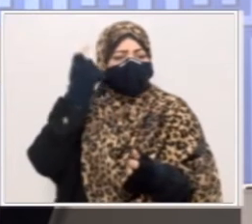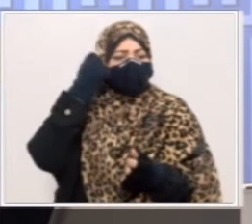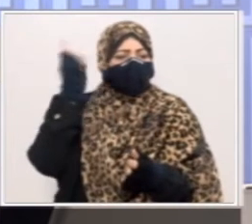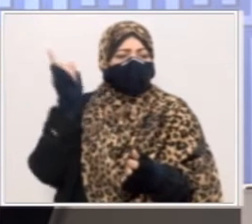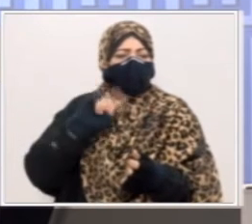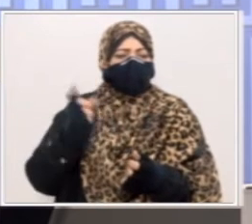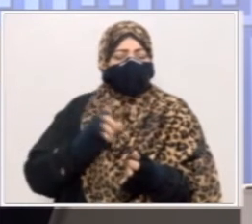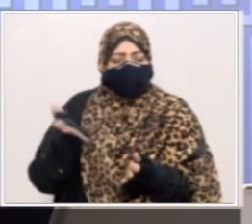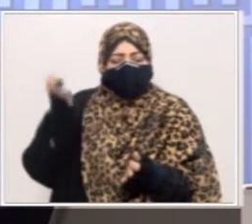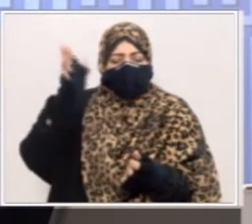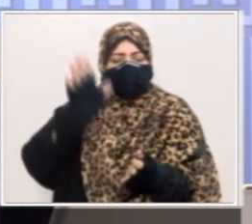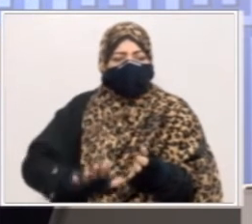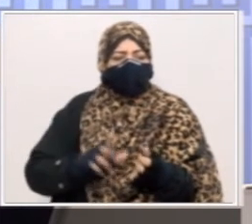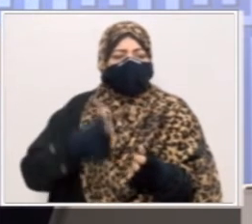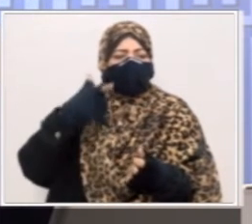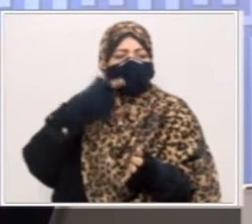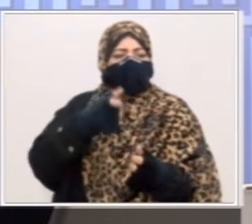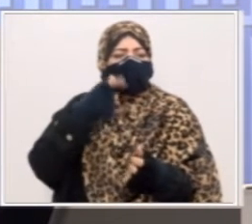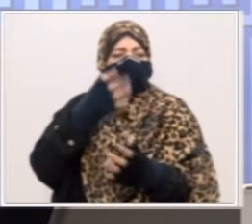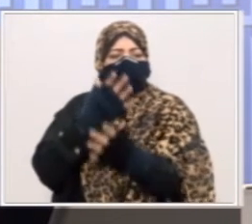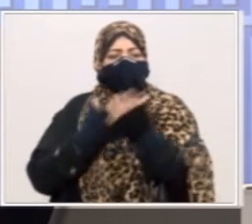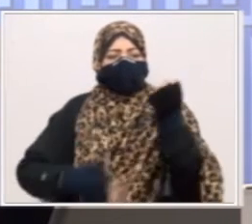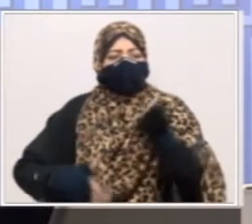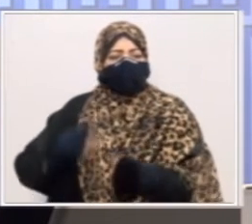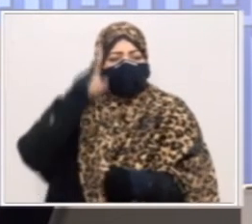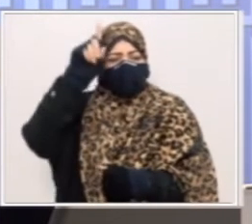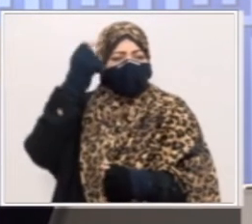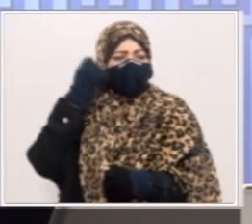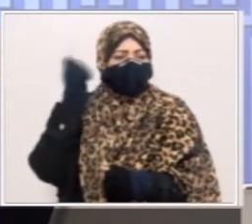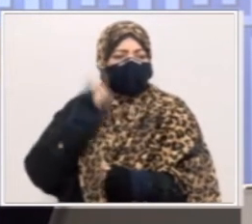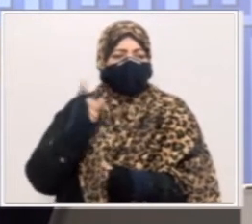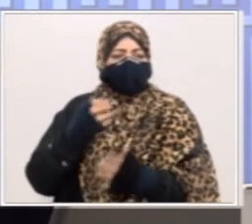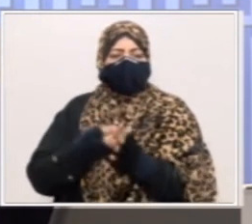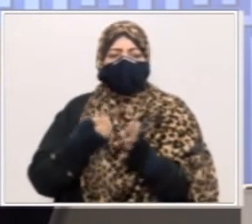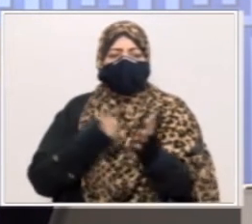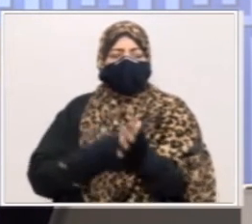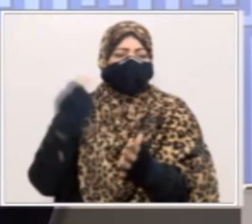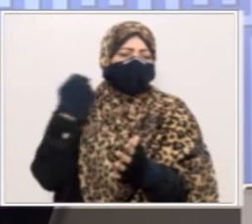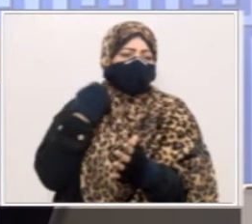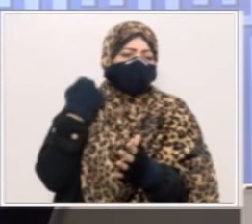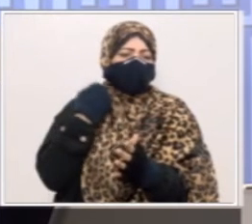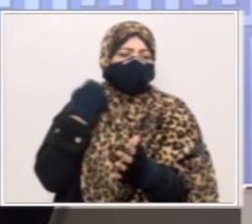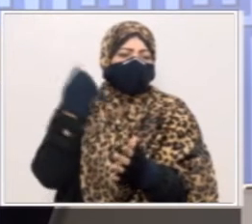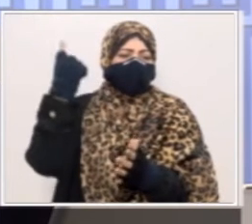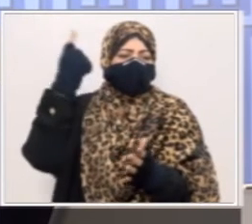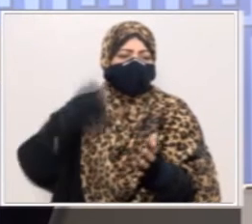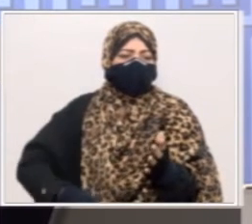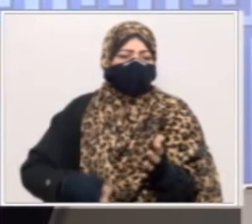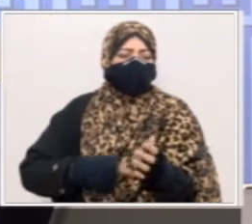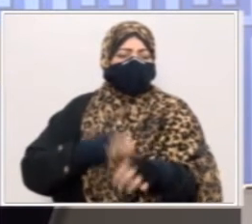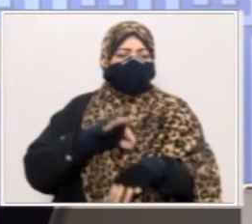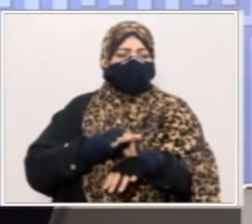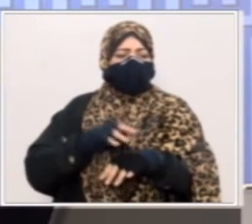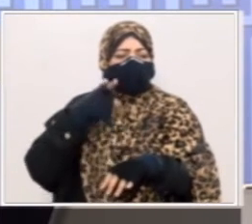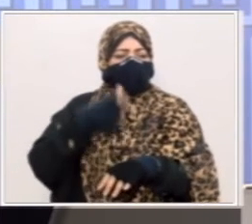سفها بغير علم. فالله حرم قتل الأنفس وحرم قتل الأولاد في